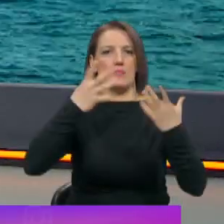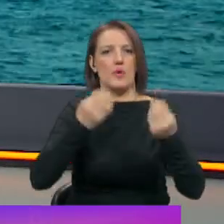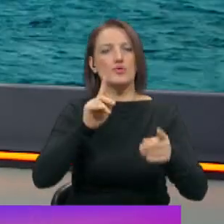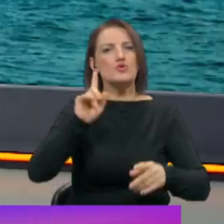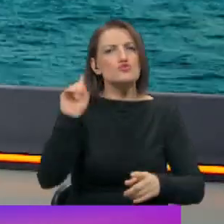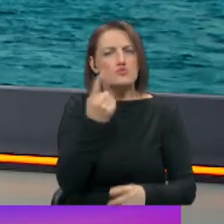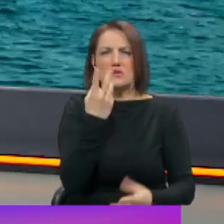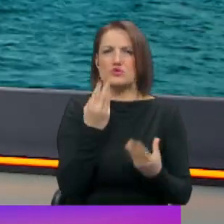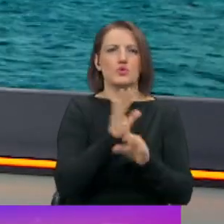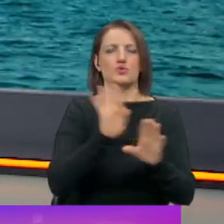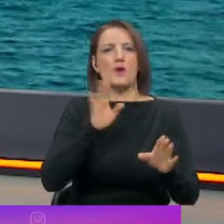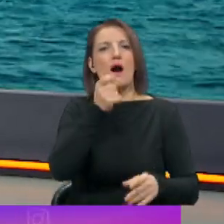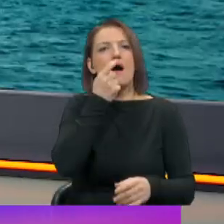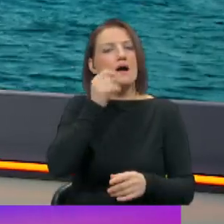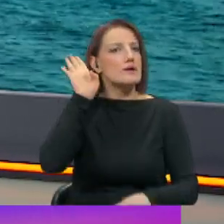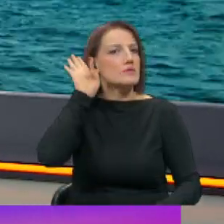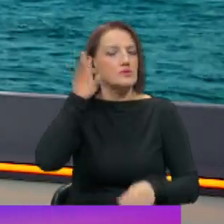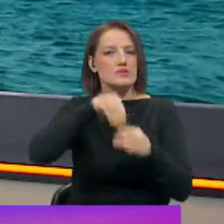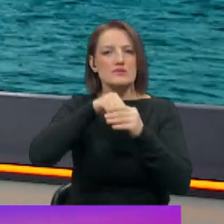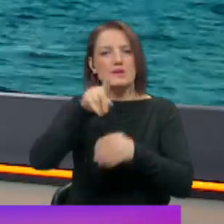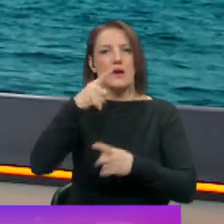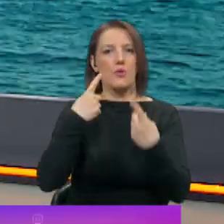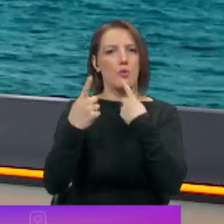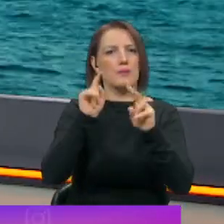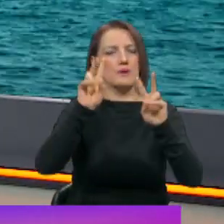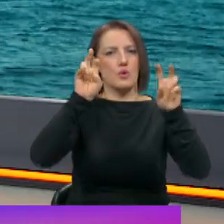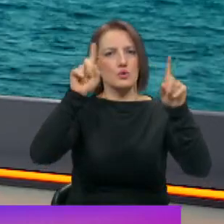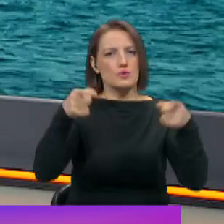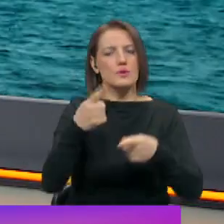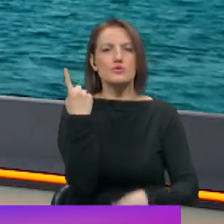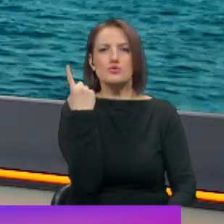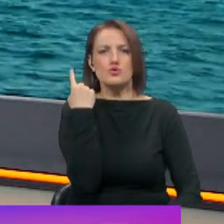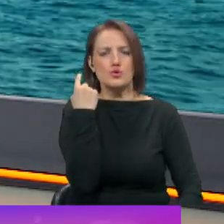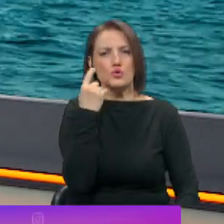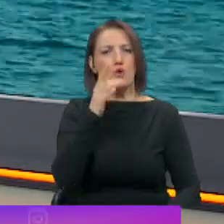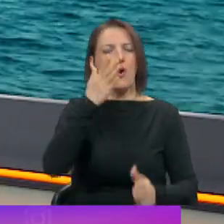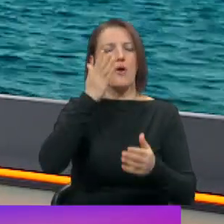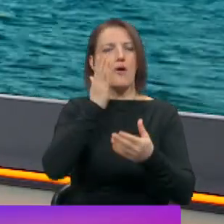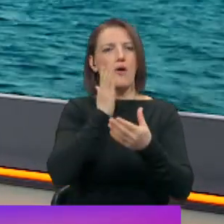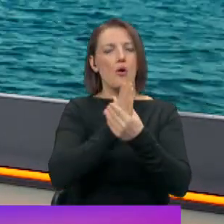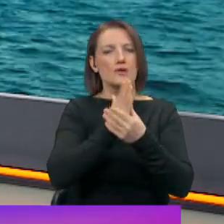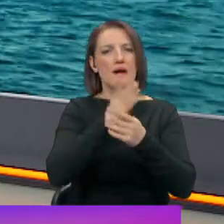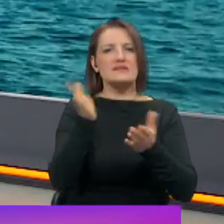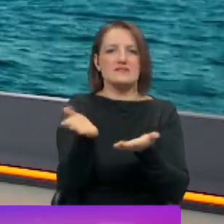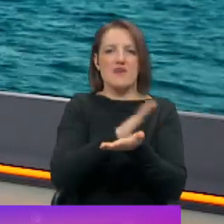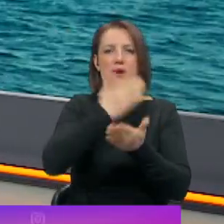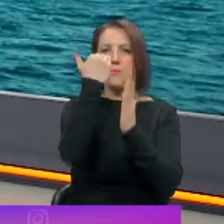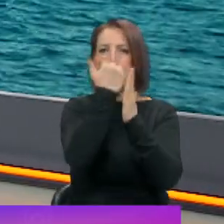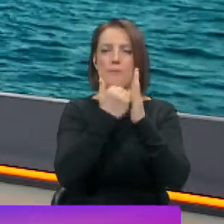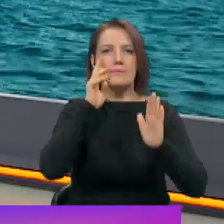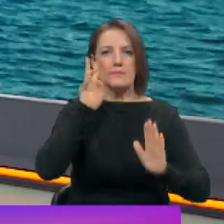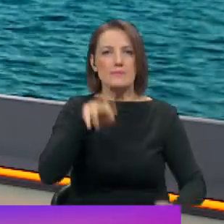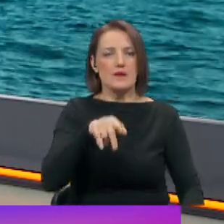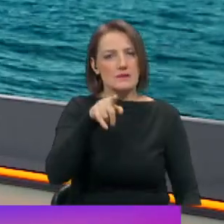söyleyeyim sürpriz yoktu Ankara kulislerinde konuşulan bir konuydu hatta dün Eğer orta sayfa programını izlediyseniz